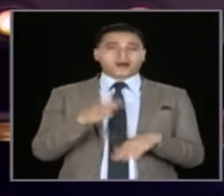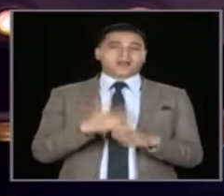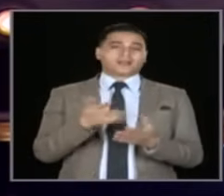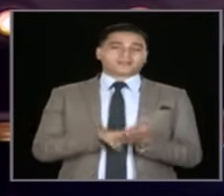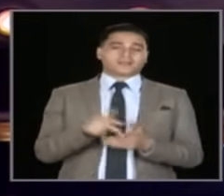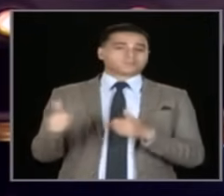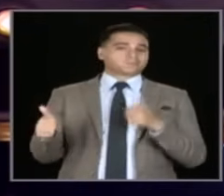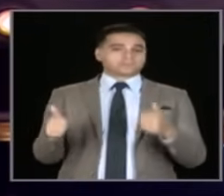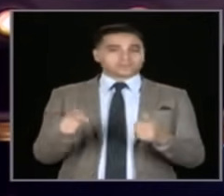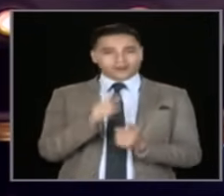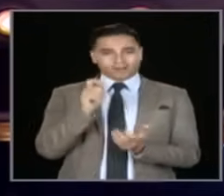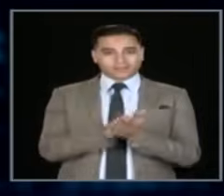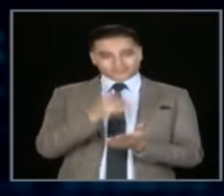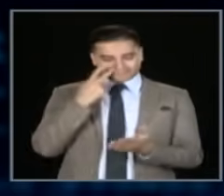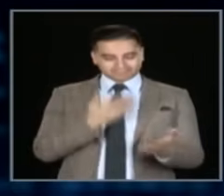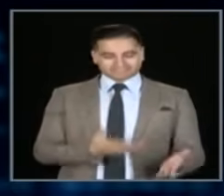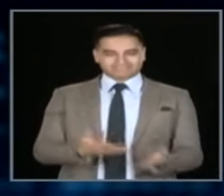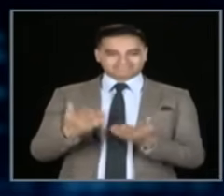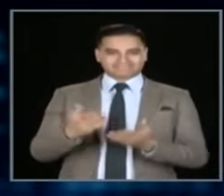الثلاث نقاط، فقرة عجلة الحظ.